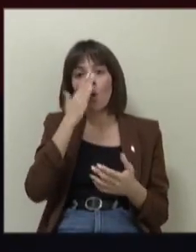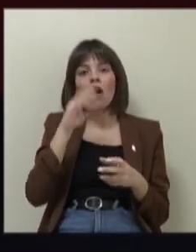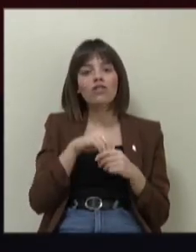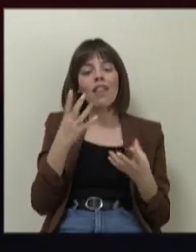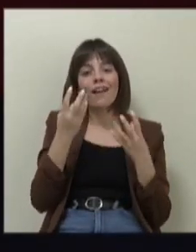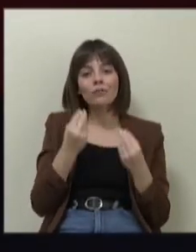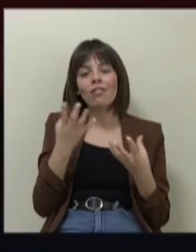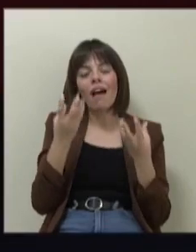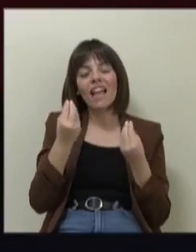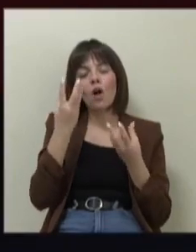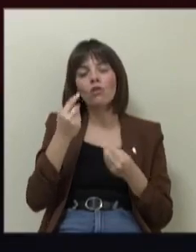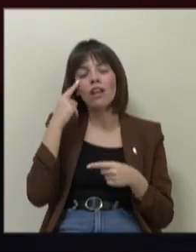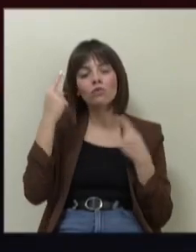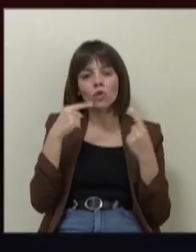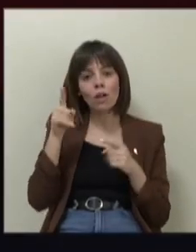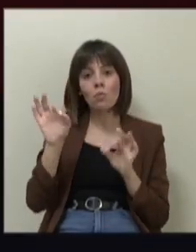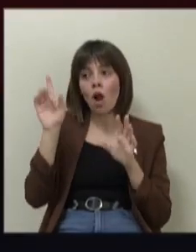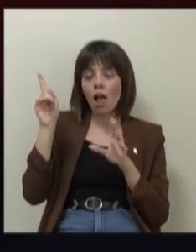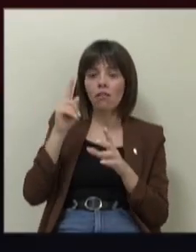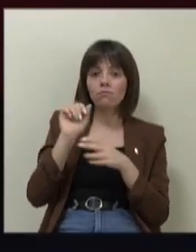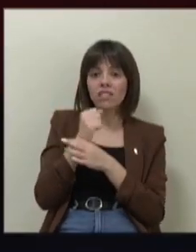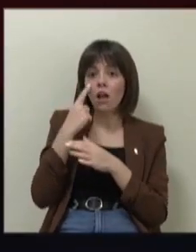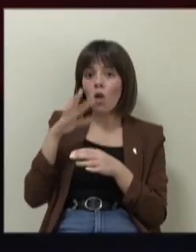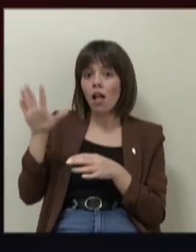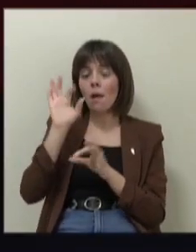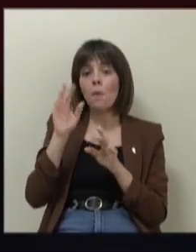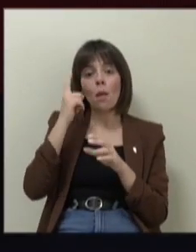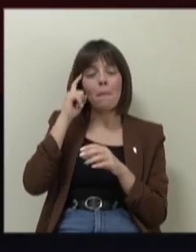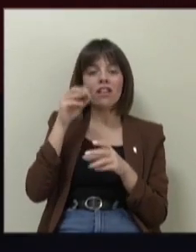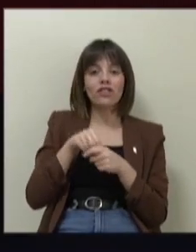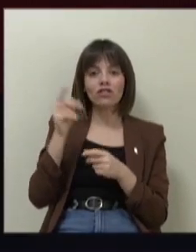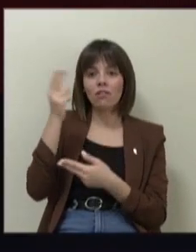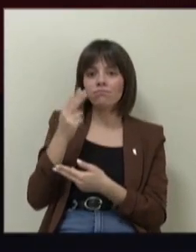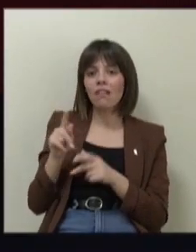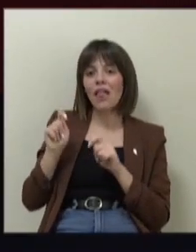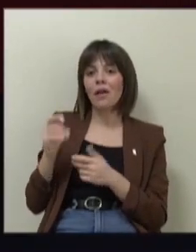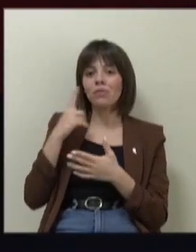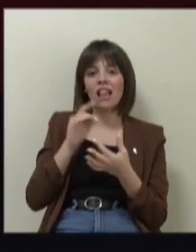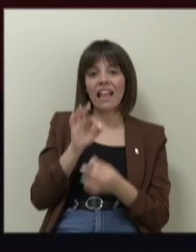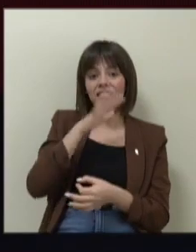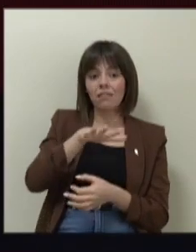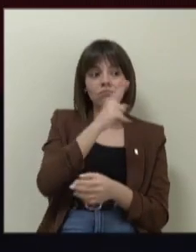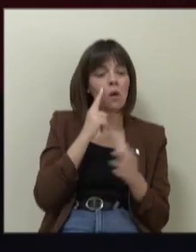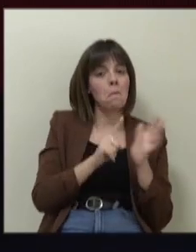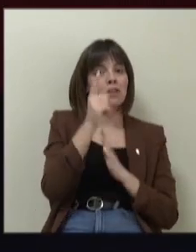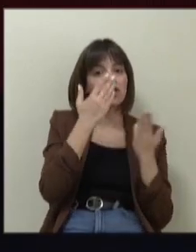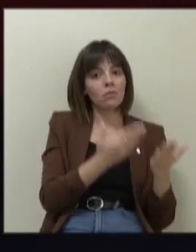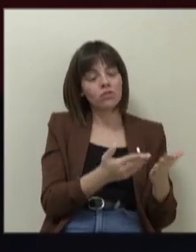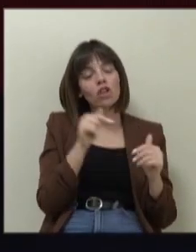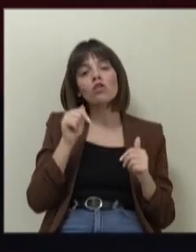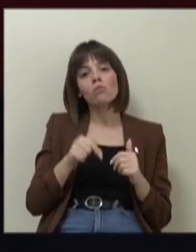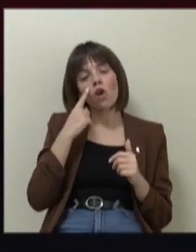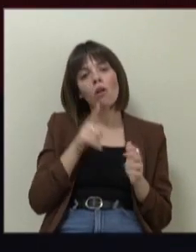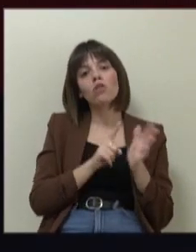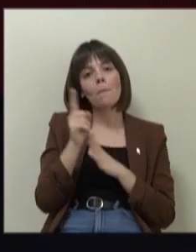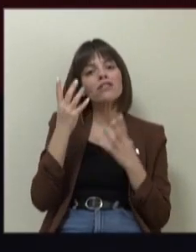daha güzel, daha iyi olur diye düşünmüşler ve bu eserleri böyle bir mantık içerisine vermişler. İnsan uygarlığı bunu başarmış. Bugün de